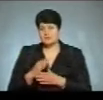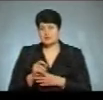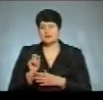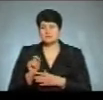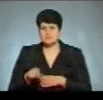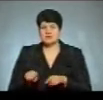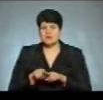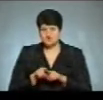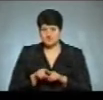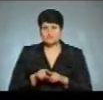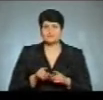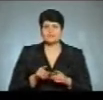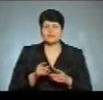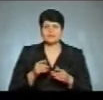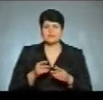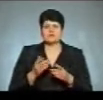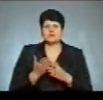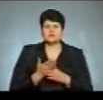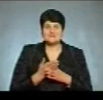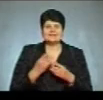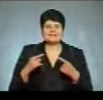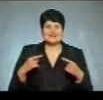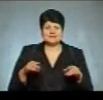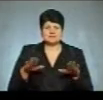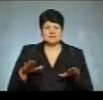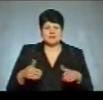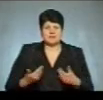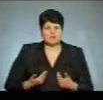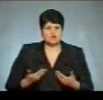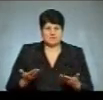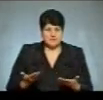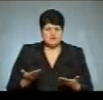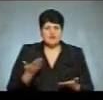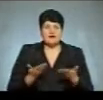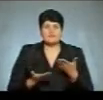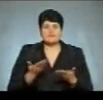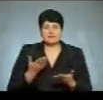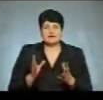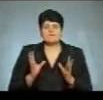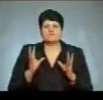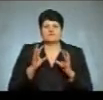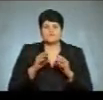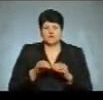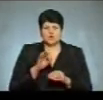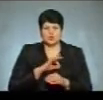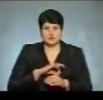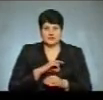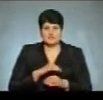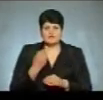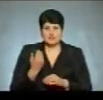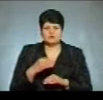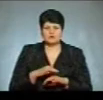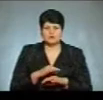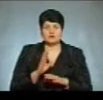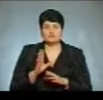призначення субсидії за різними місцями реєстрації і проживання, але сукупний дохід для вашої дружини